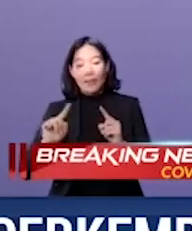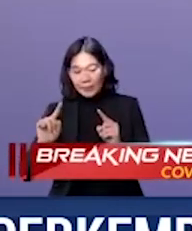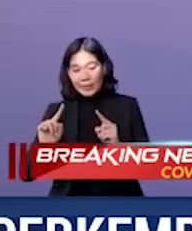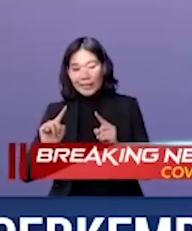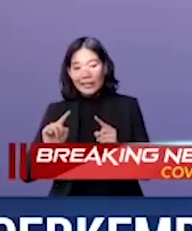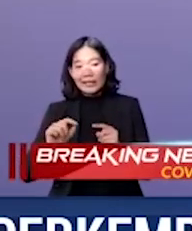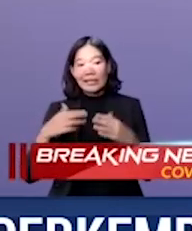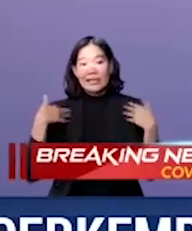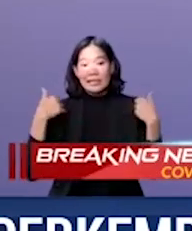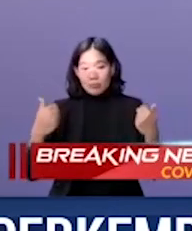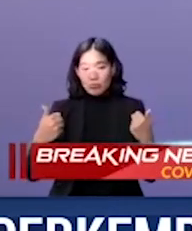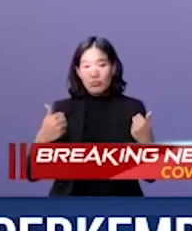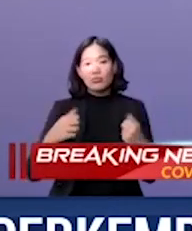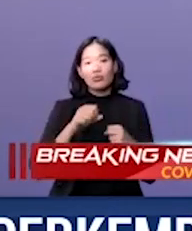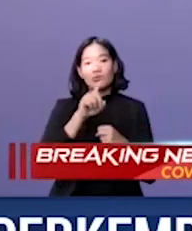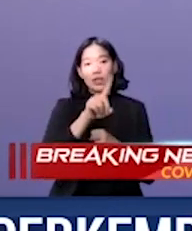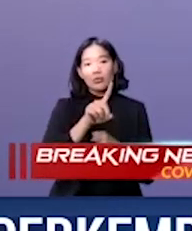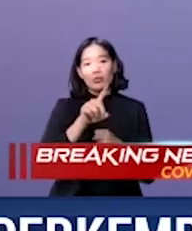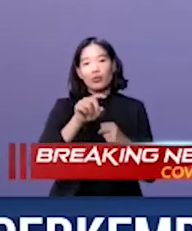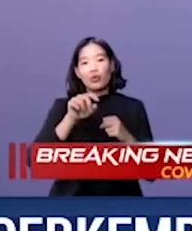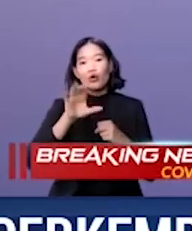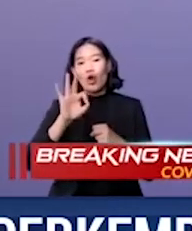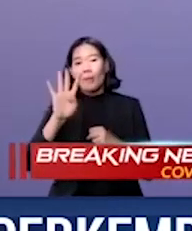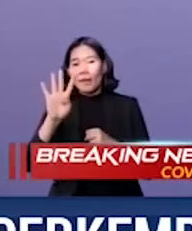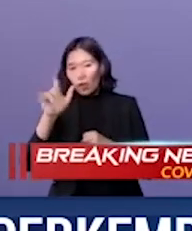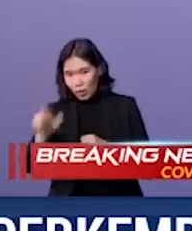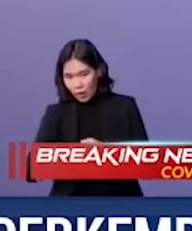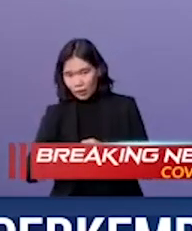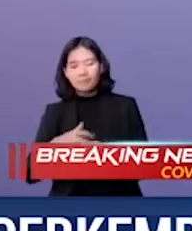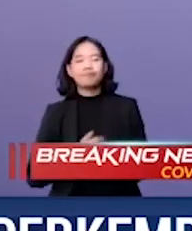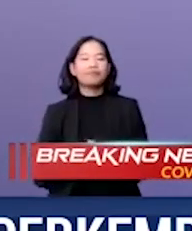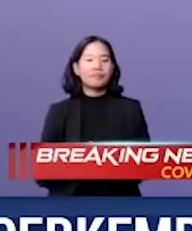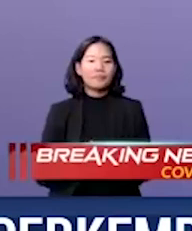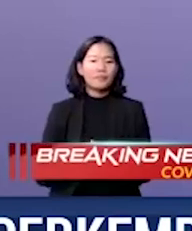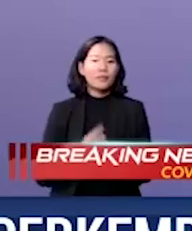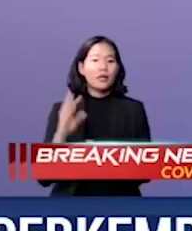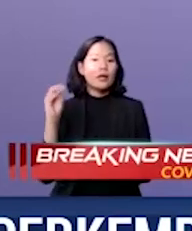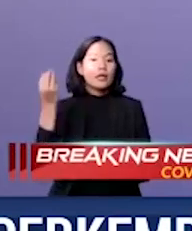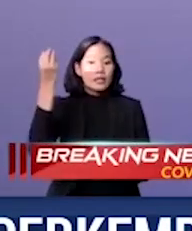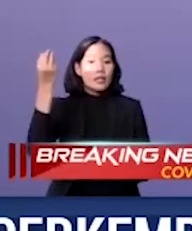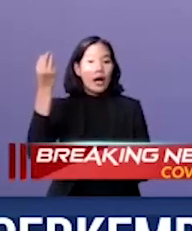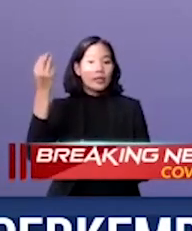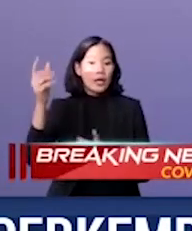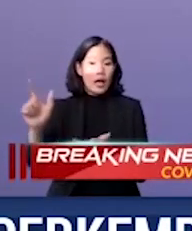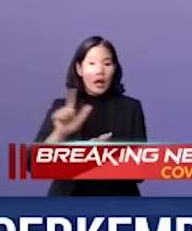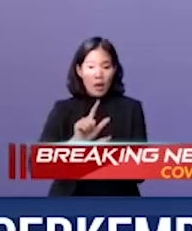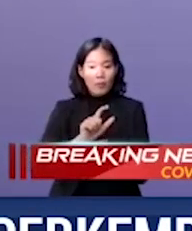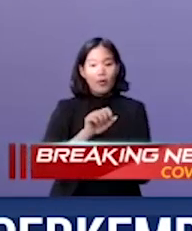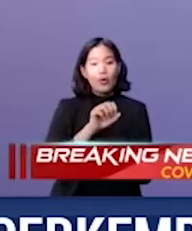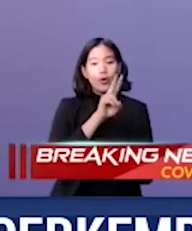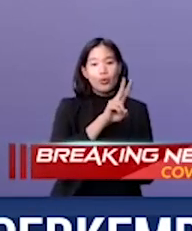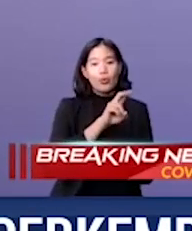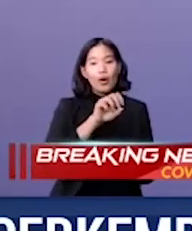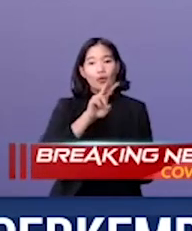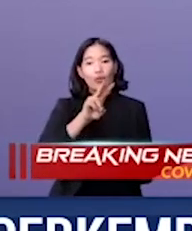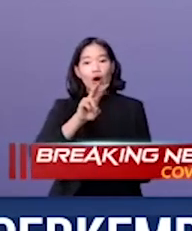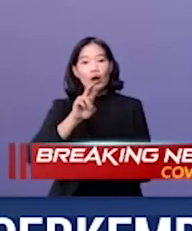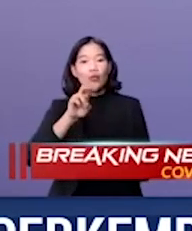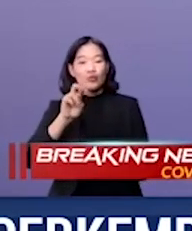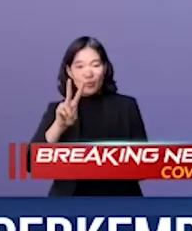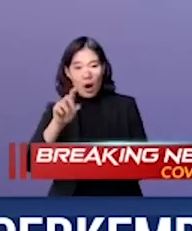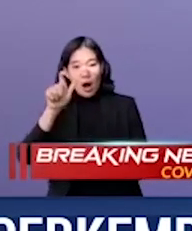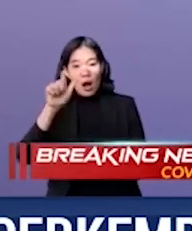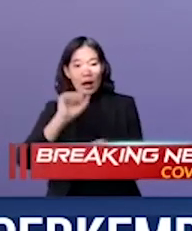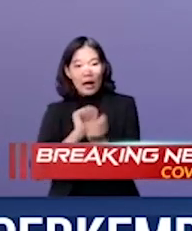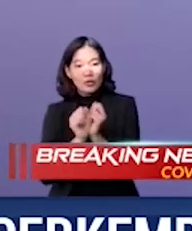melaporkan kasus sembuh sebanyak 114 Hai kemudian DKI Jakarta melaporkan 232 kasus